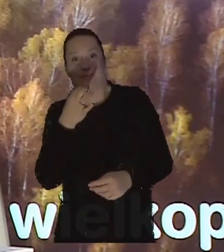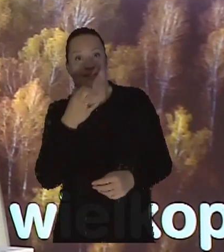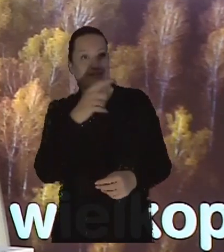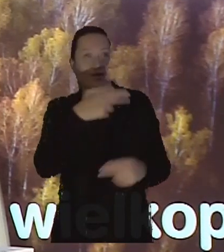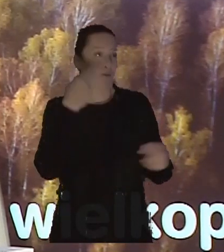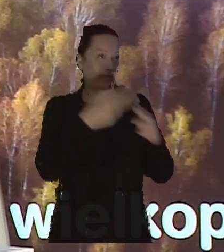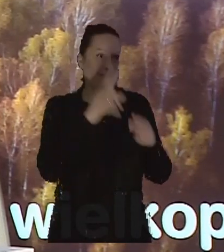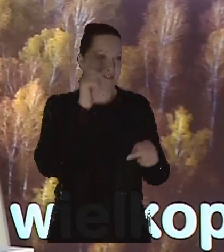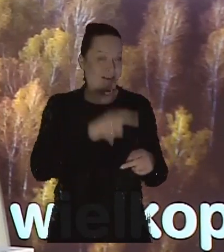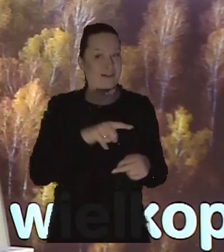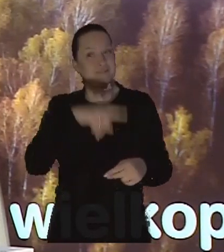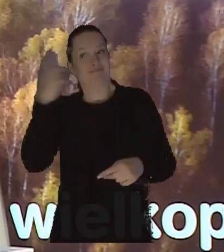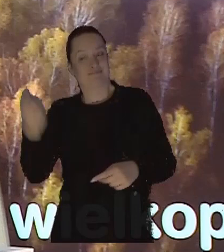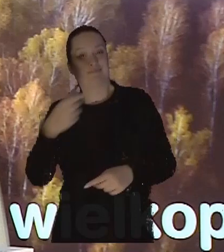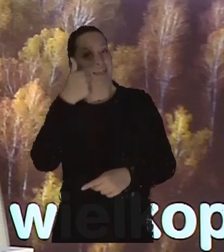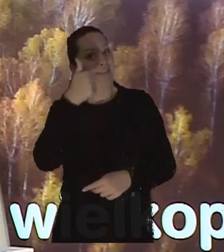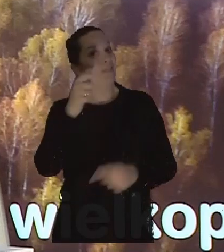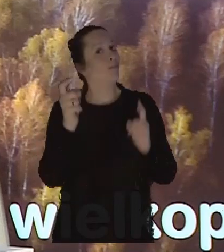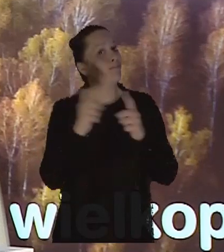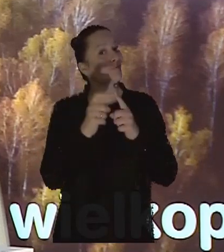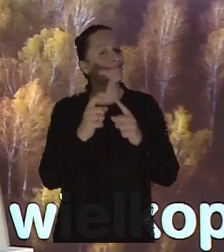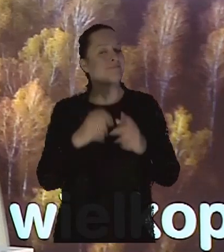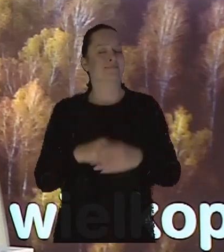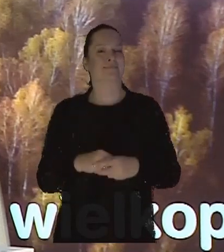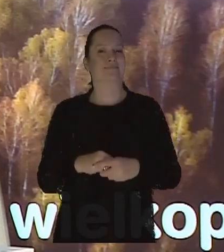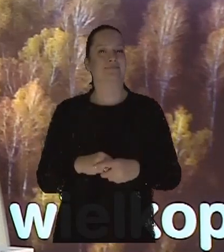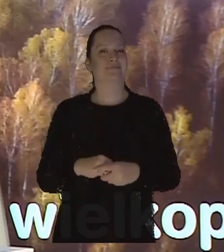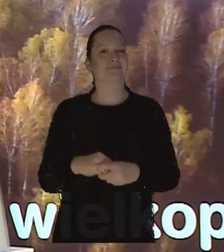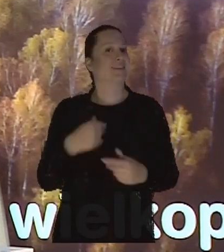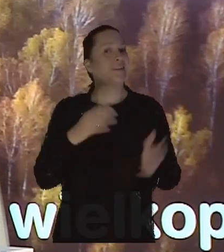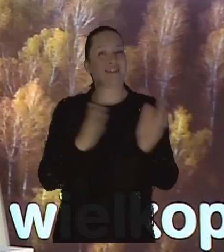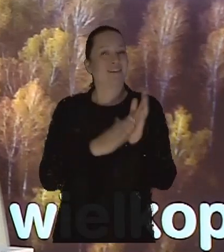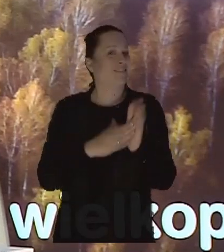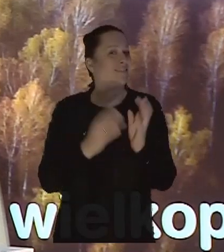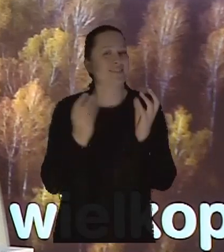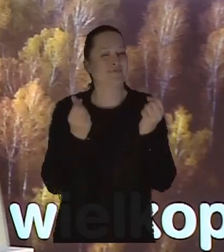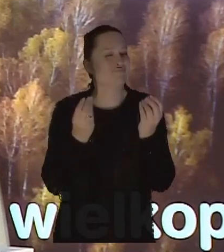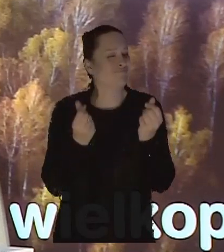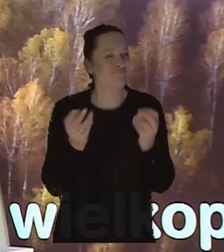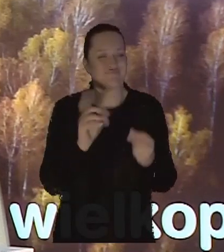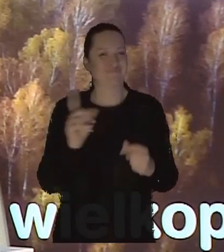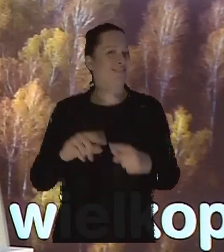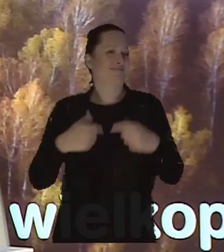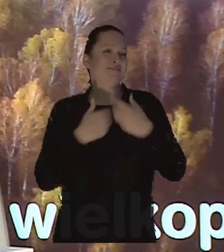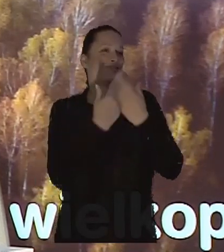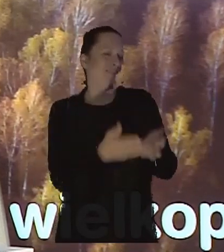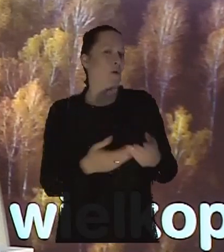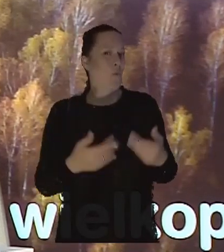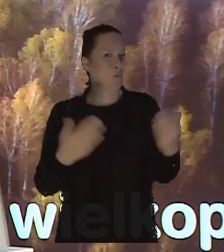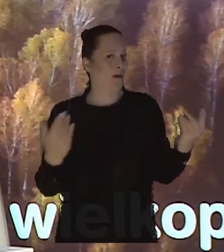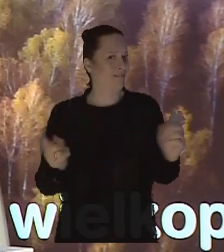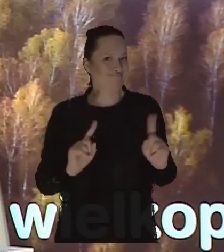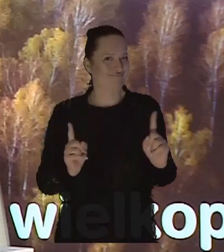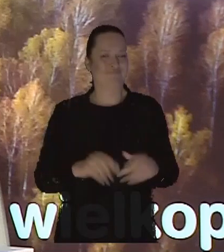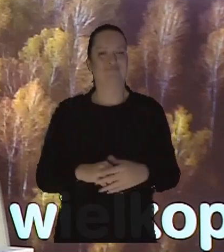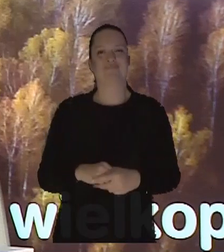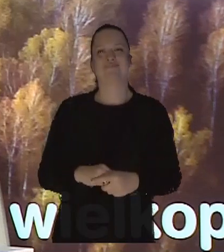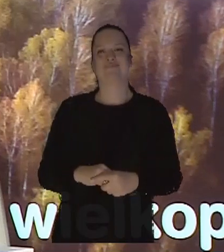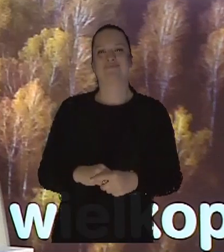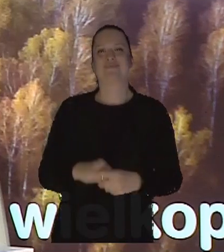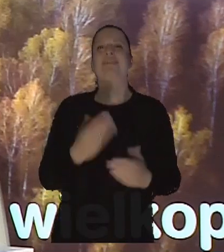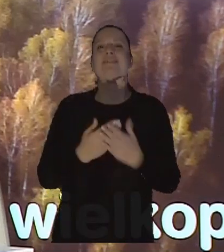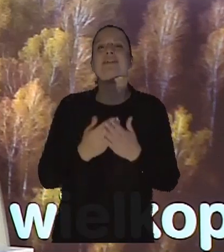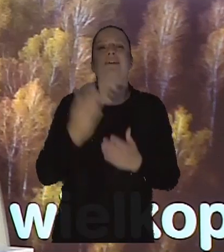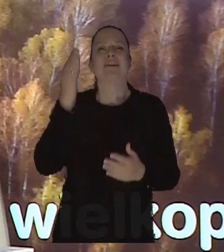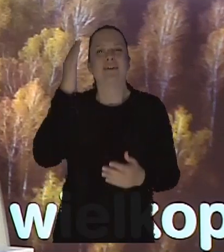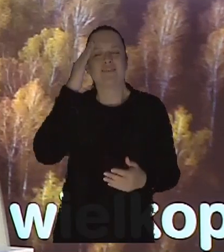punkt. A tak, nagrody są zbyt cenne, żebyśmy je oddali od tak. Dlaczego ta wiedza